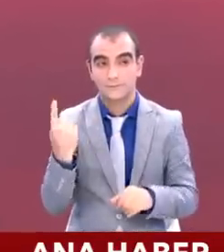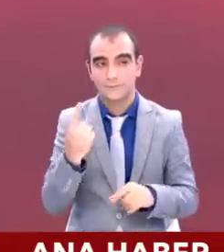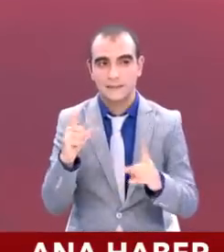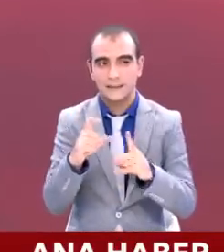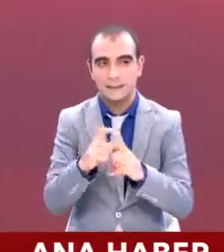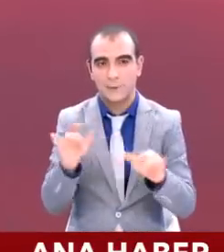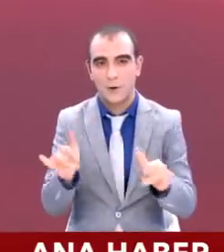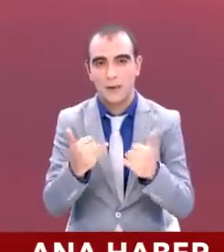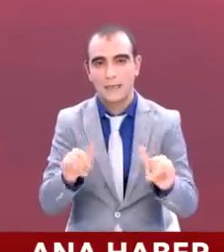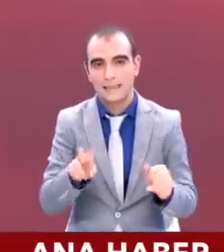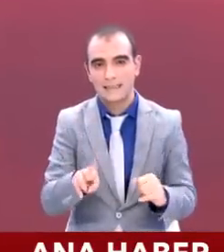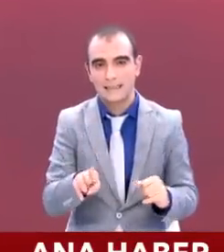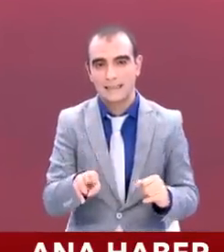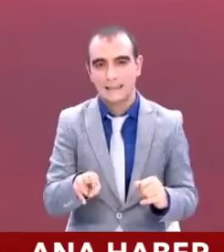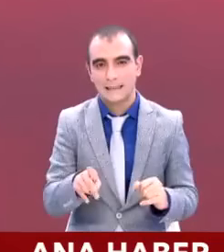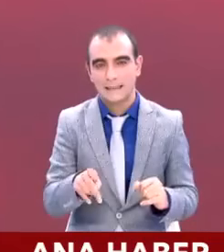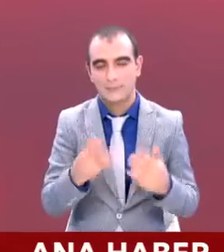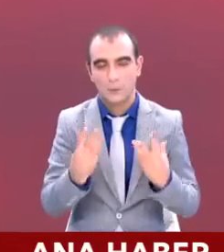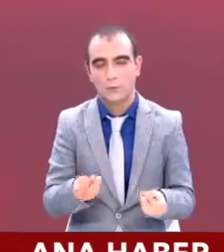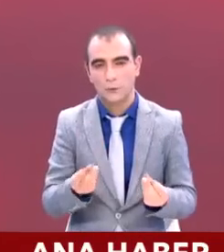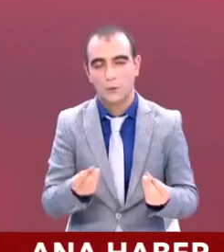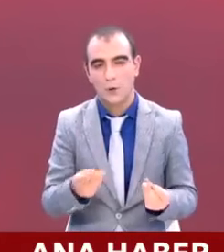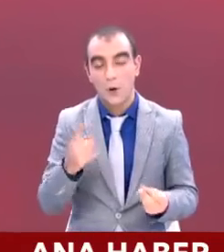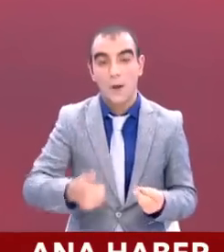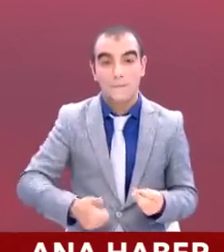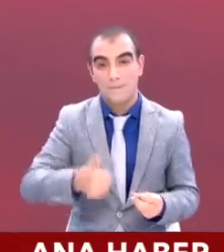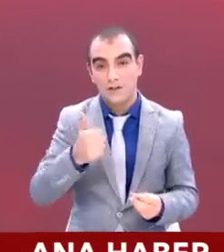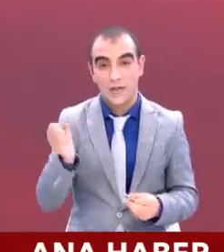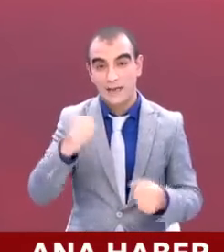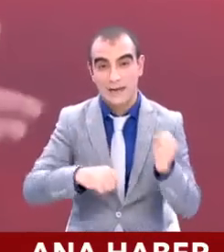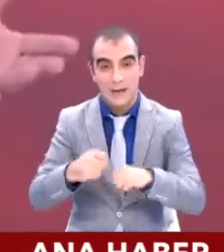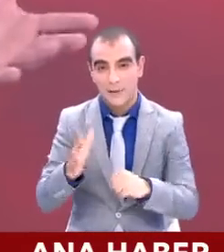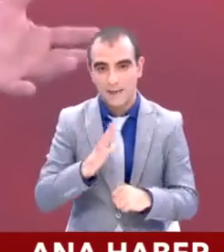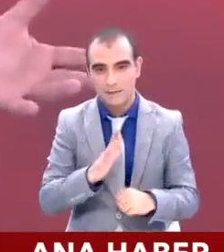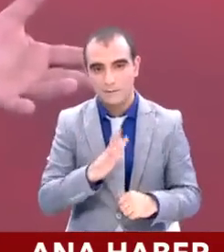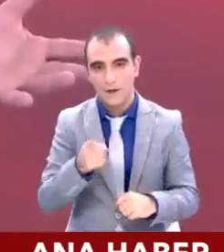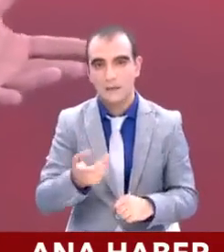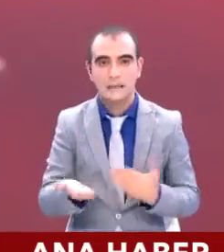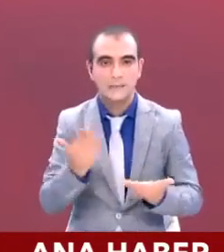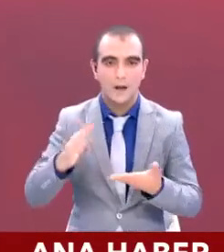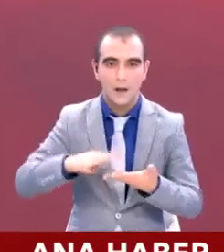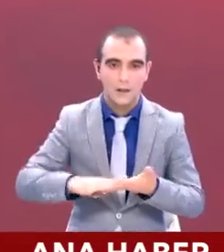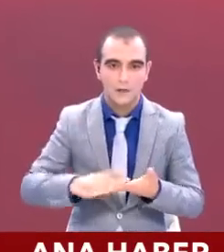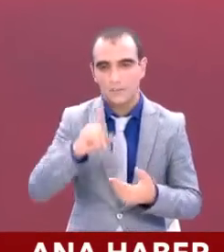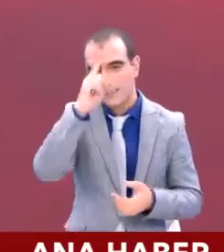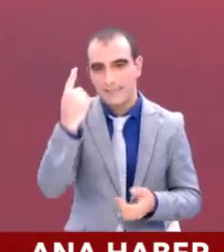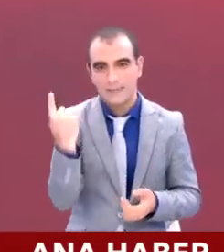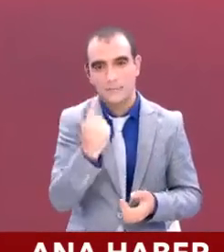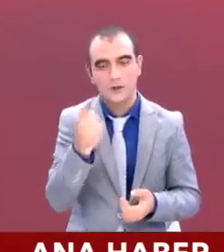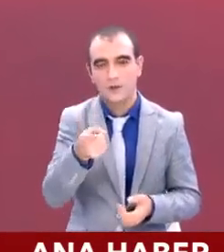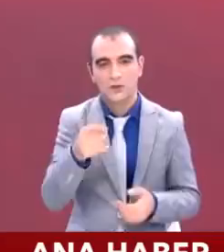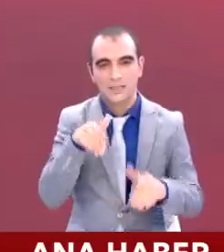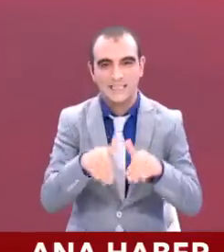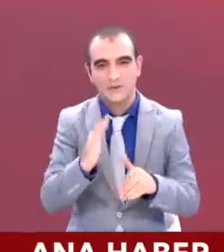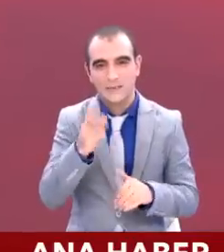demokrasi şöleni şeklinde cereyan ediyor liderler rekabet ediyorlar Kimisi ittifak halinde Kimisi tek başına seçimlere